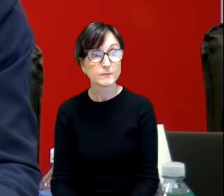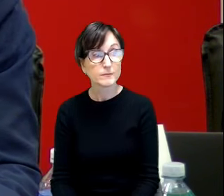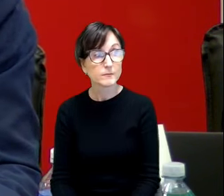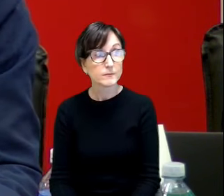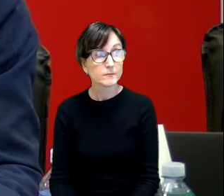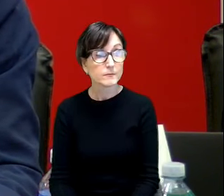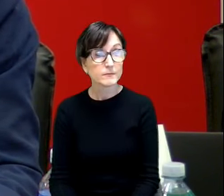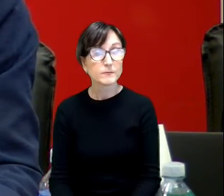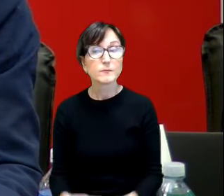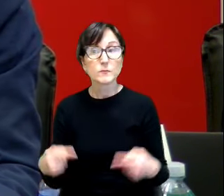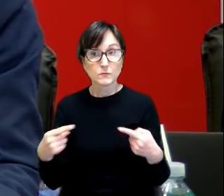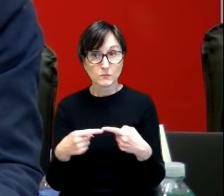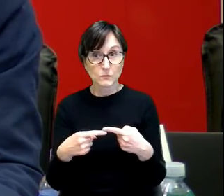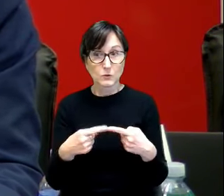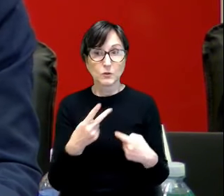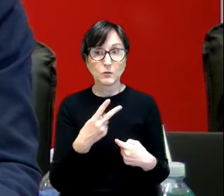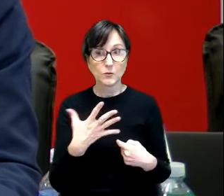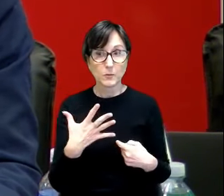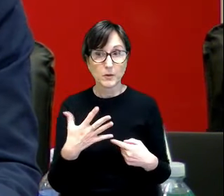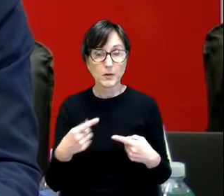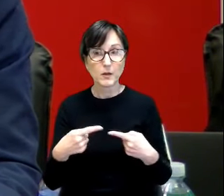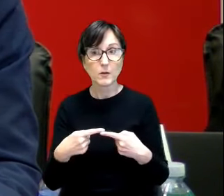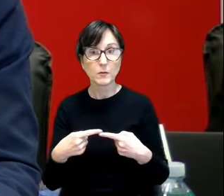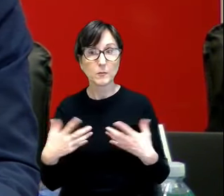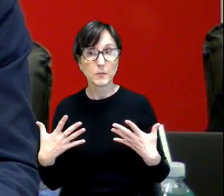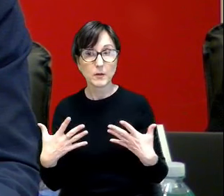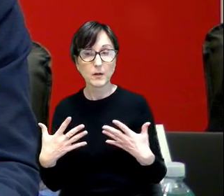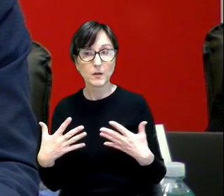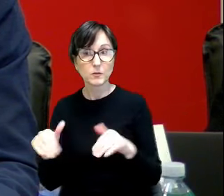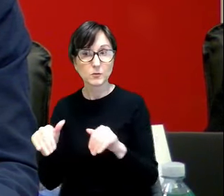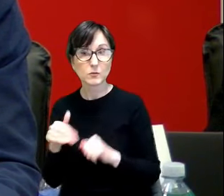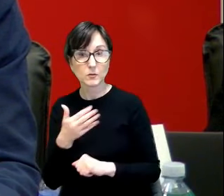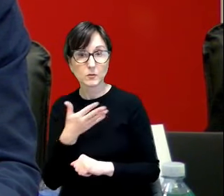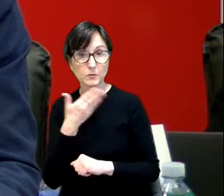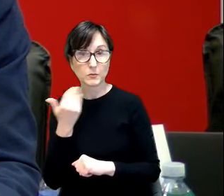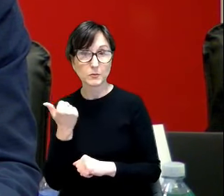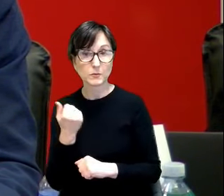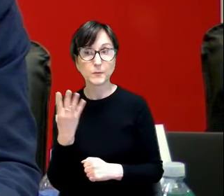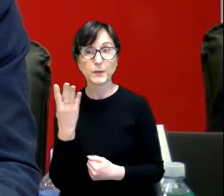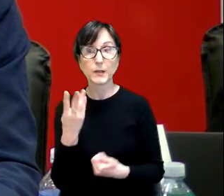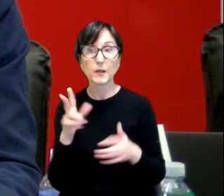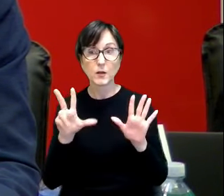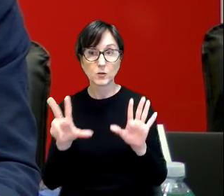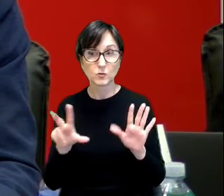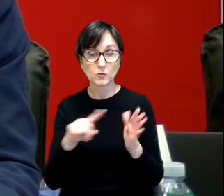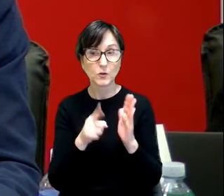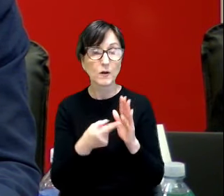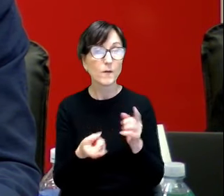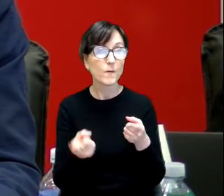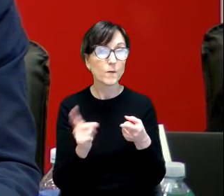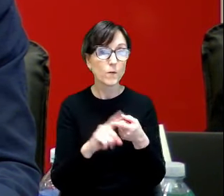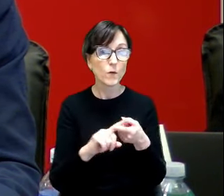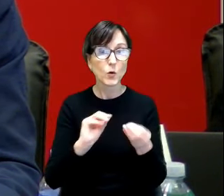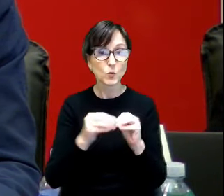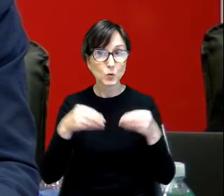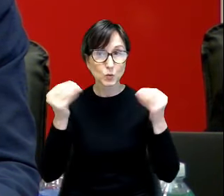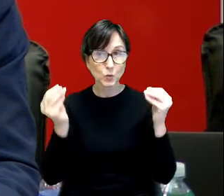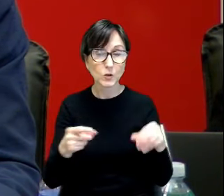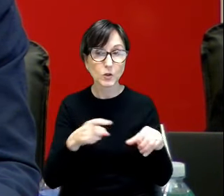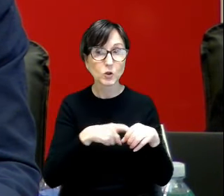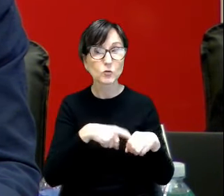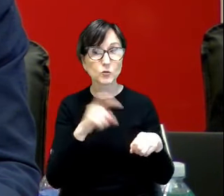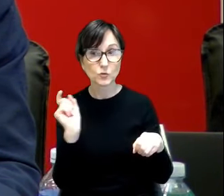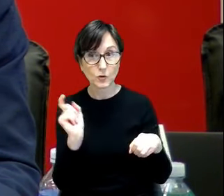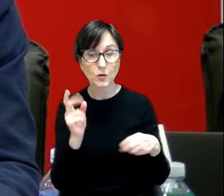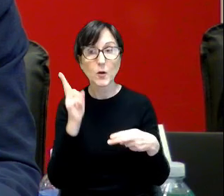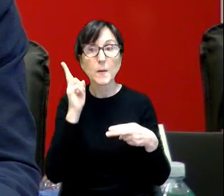už 25 prieš ir susilaikiusių nėra 48 klausimas dėl sutarties išregist vimo pasibaigus